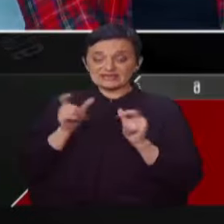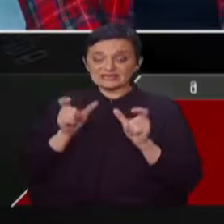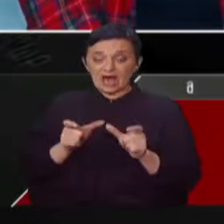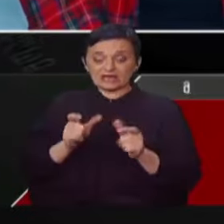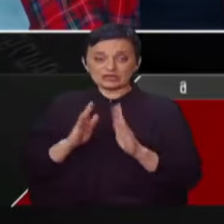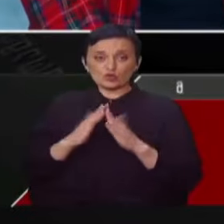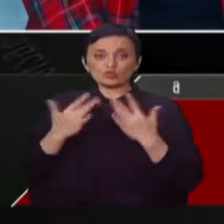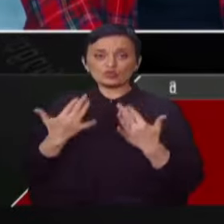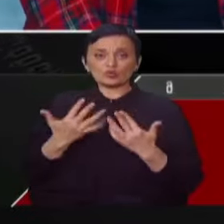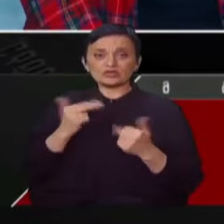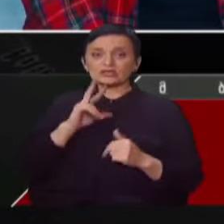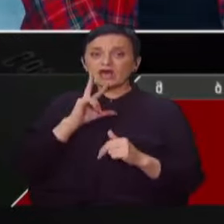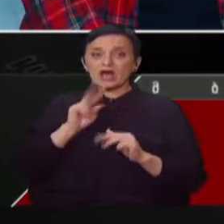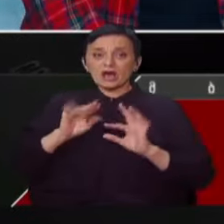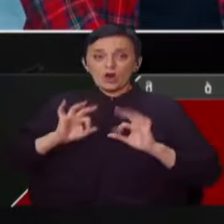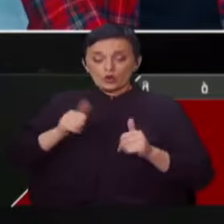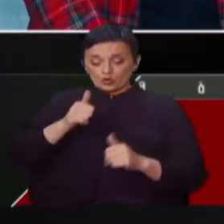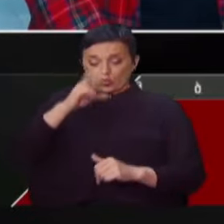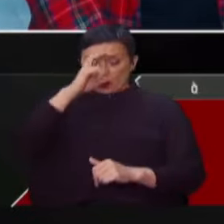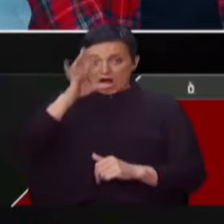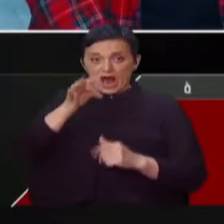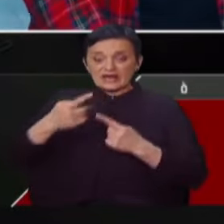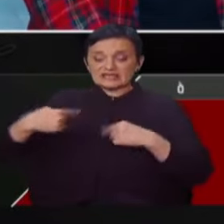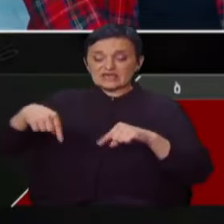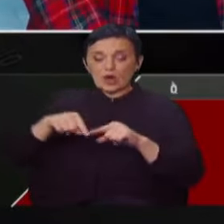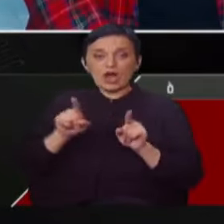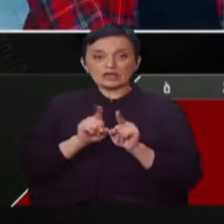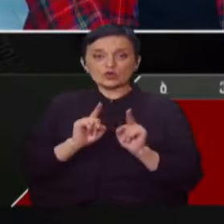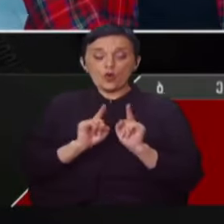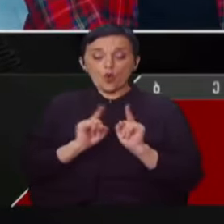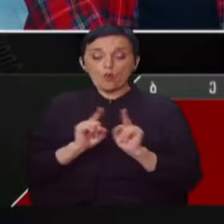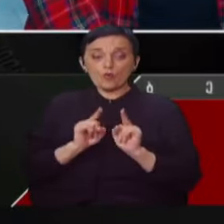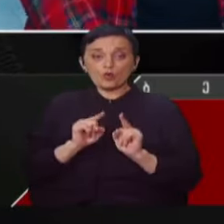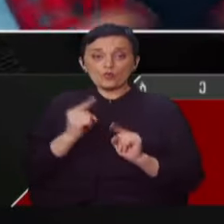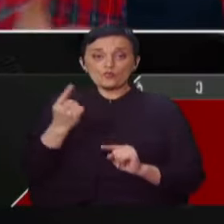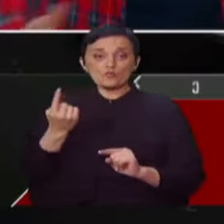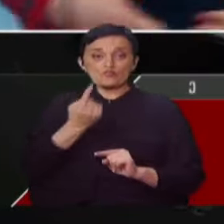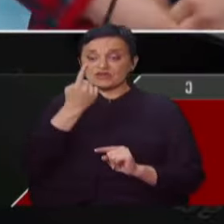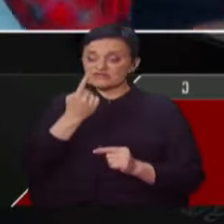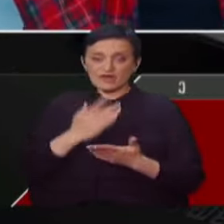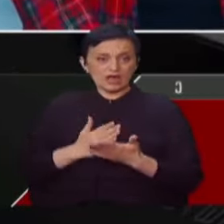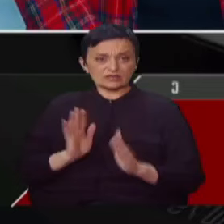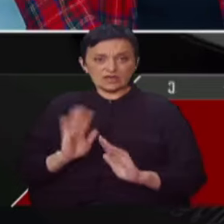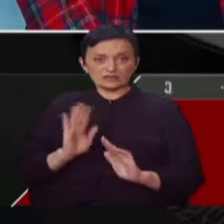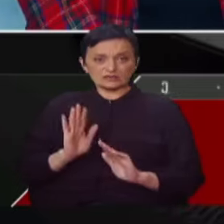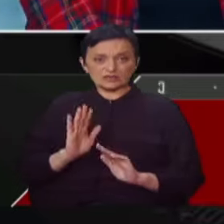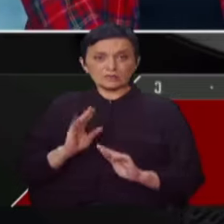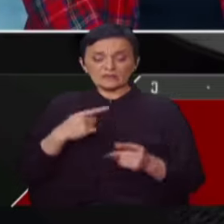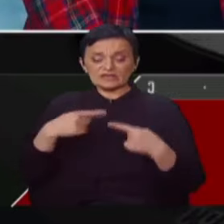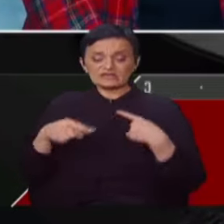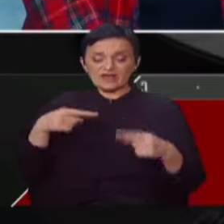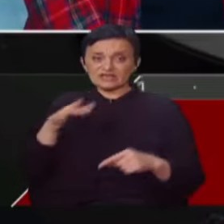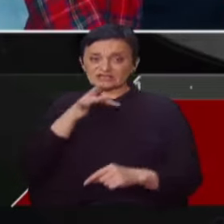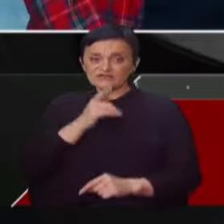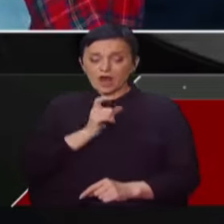მოთხოვნა და გაჟღერება როგორც არასამთავრობო სექტორის, ისე ოპოზიციის რიგებში პირველად არ ხდება, სხვადასხვა